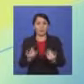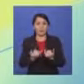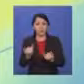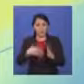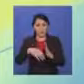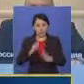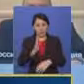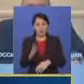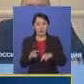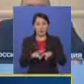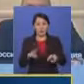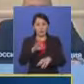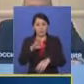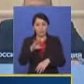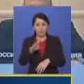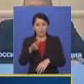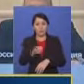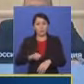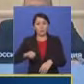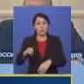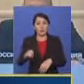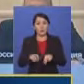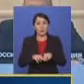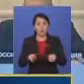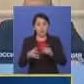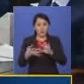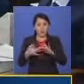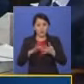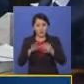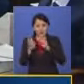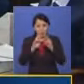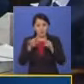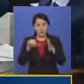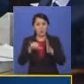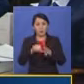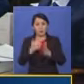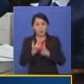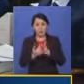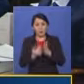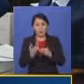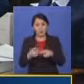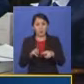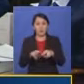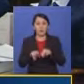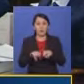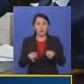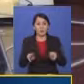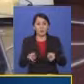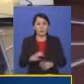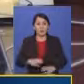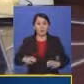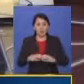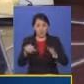қажет. Бүгін премьер-министр Асқар Мамин Еуразиялық үкіметаралық кеңестің онлайн отырысына қатысып осындай ұсыныс айтты. Үкімет